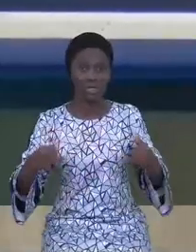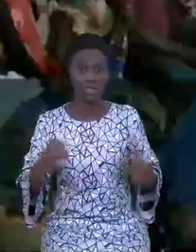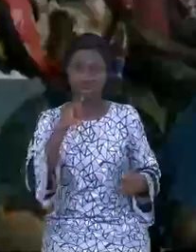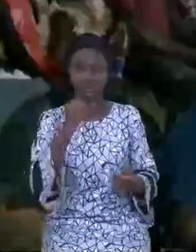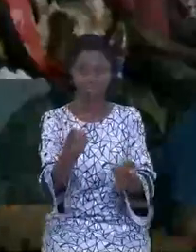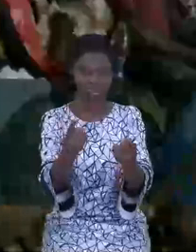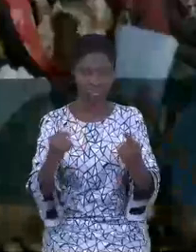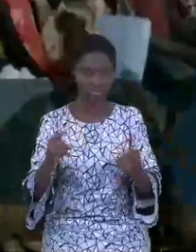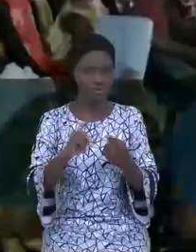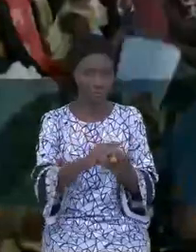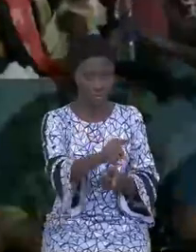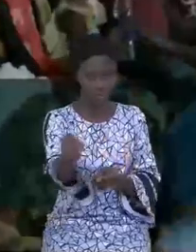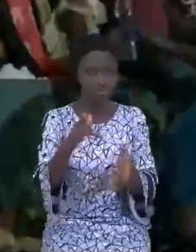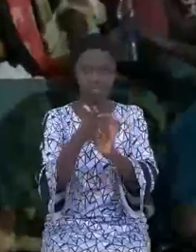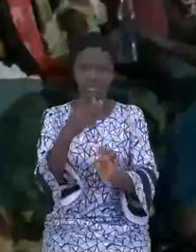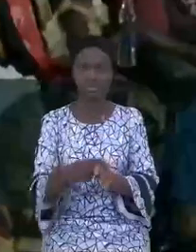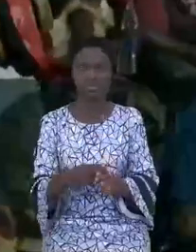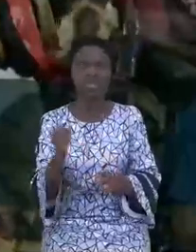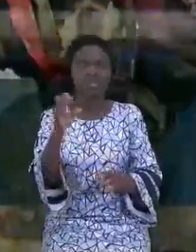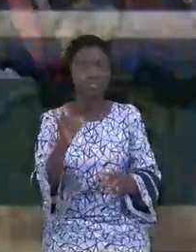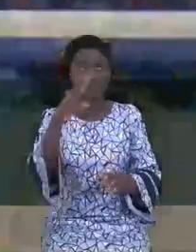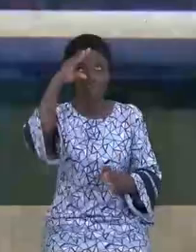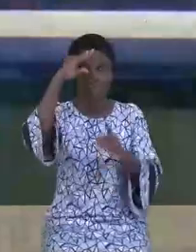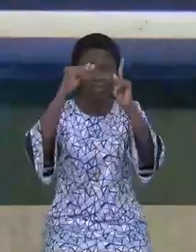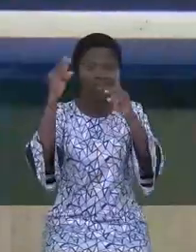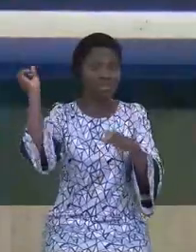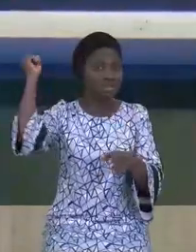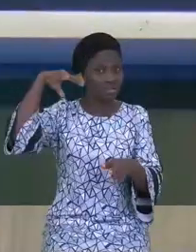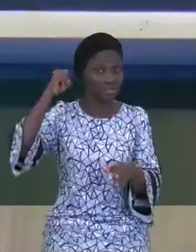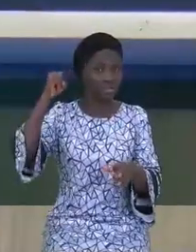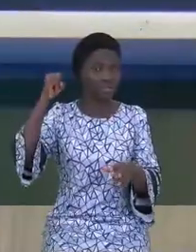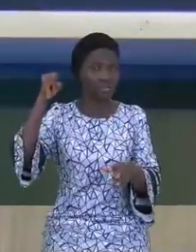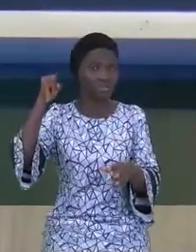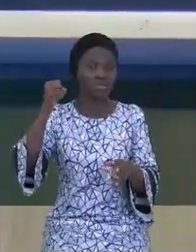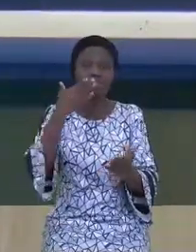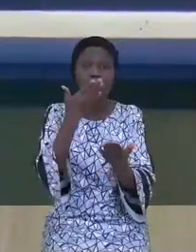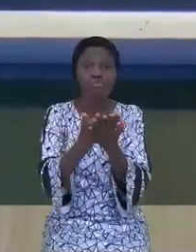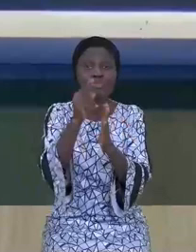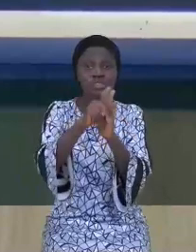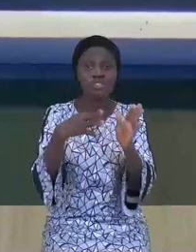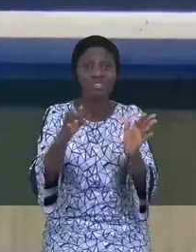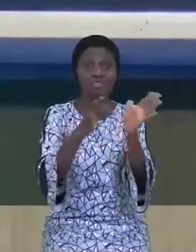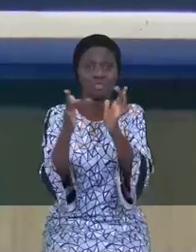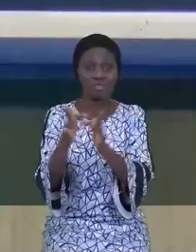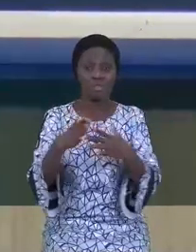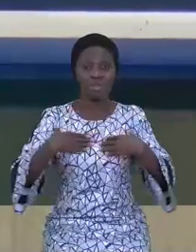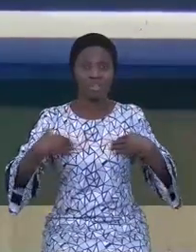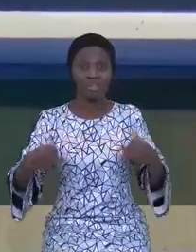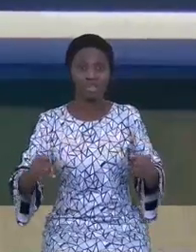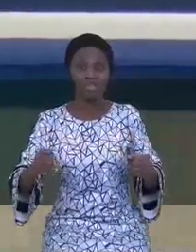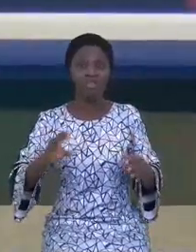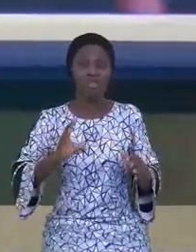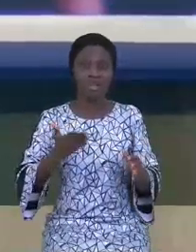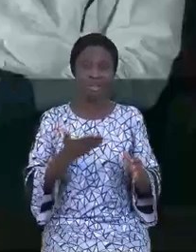toi. Par sa grâce, la bonté gracieuse de Jésus qui guérit